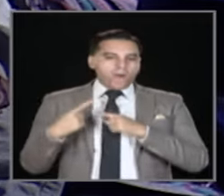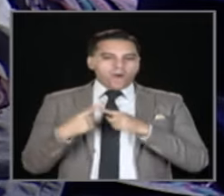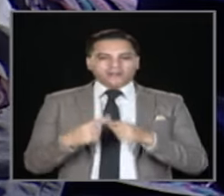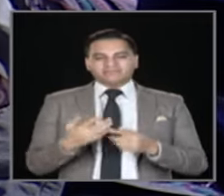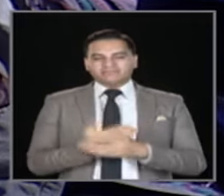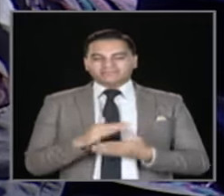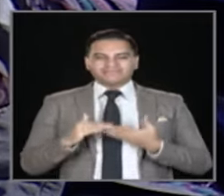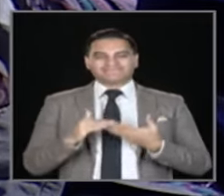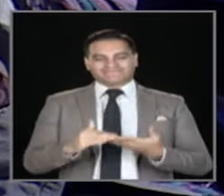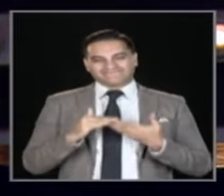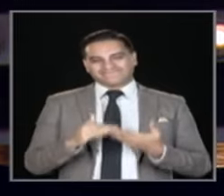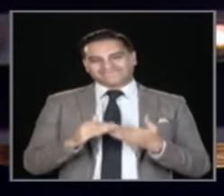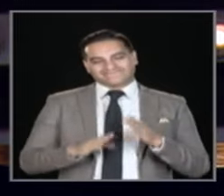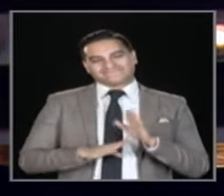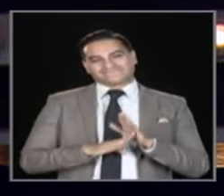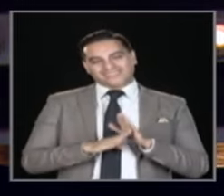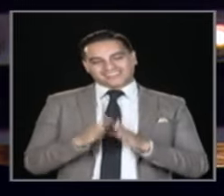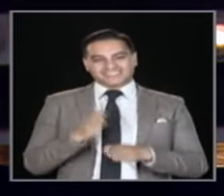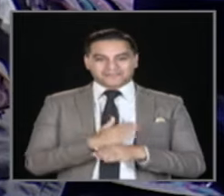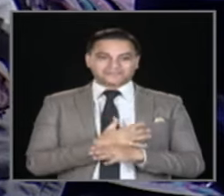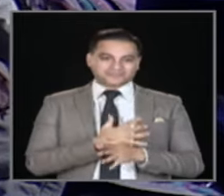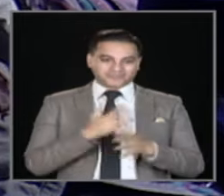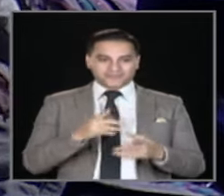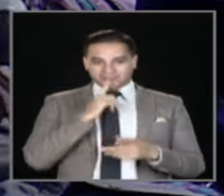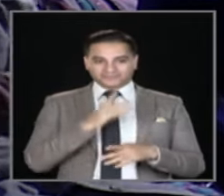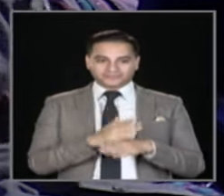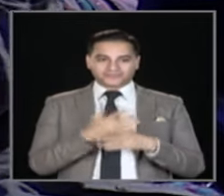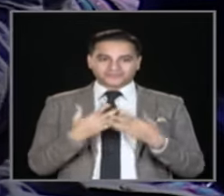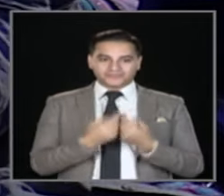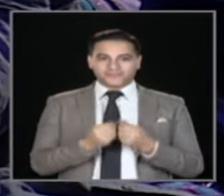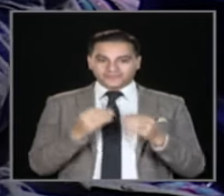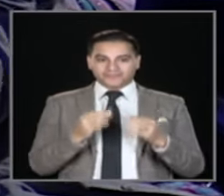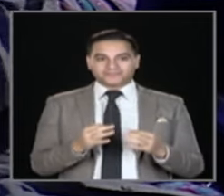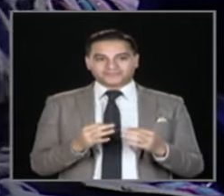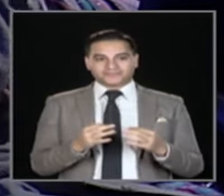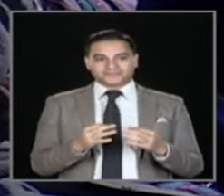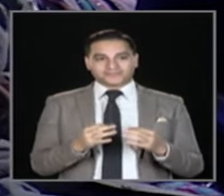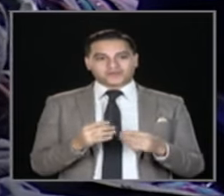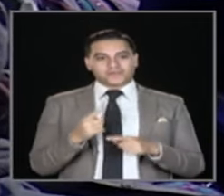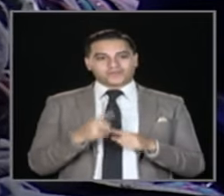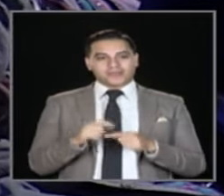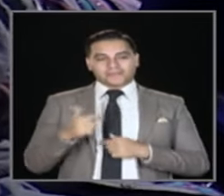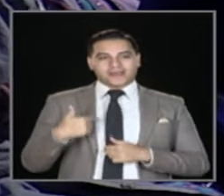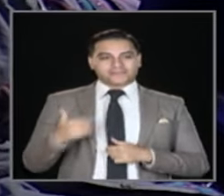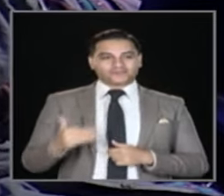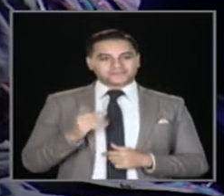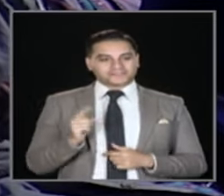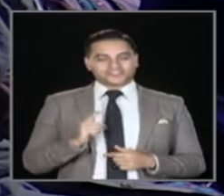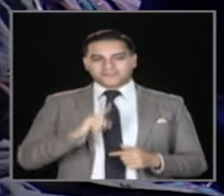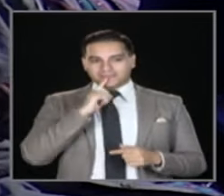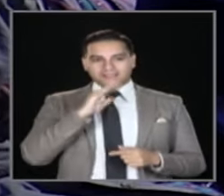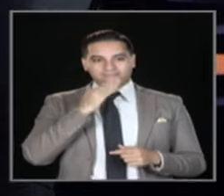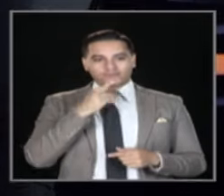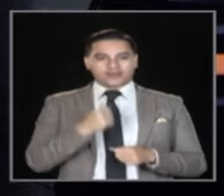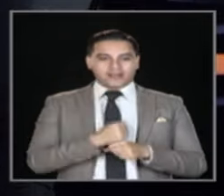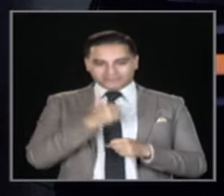وبتساعد حتى وهي مش موجوده في الفرق. بالظبط، بس انا تعبت معاهم جدا، انا ما كانش معايا مدرب عام، بس هما الحمد لله ان